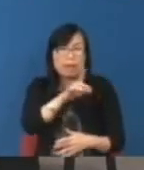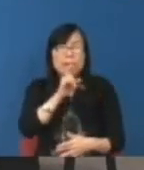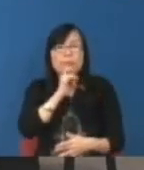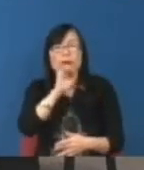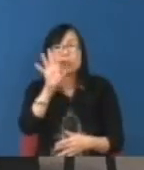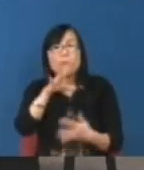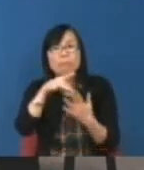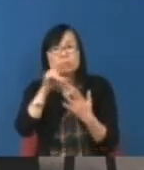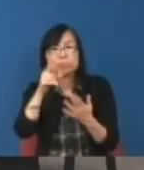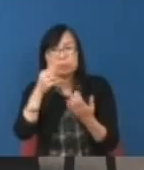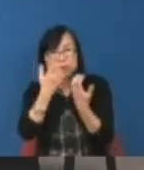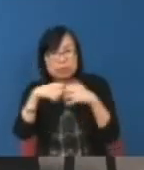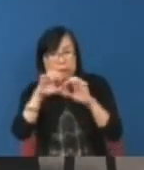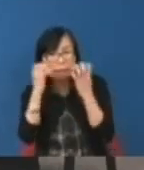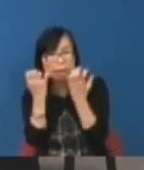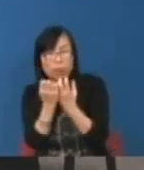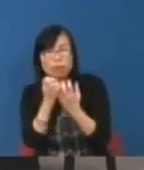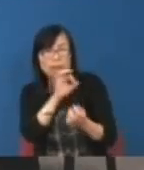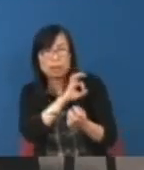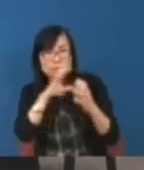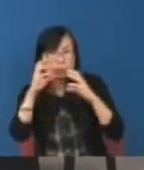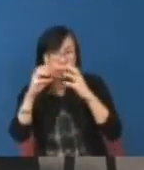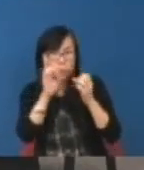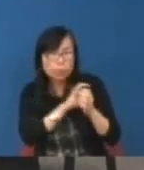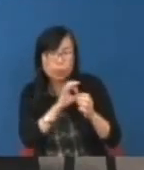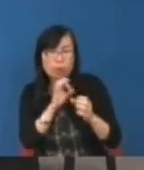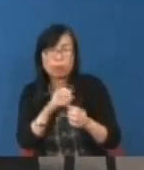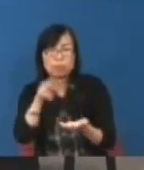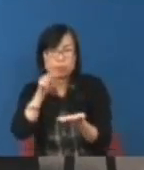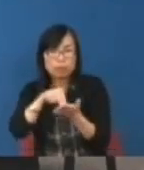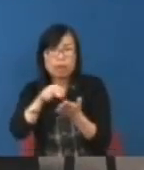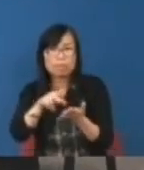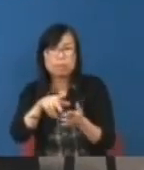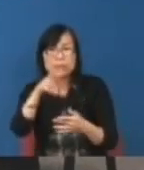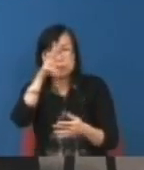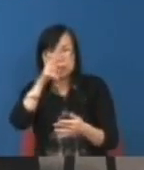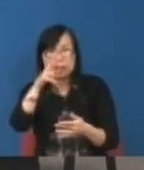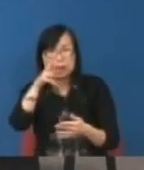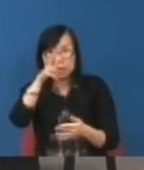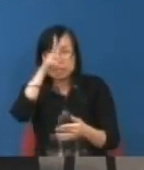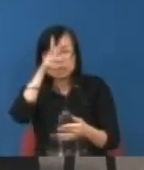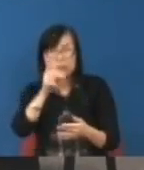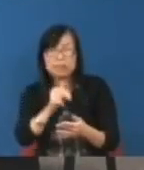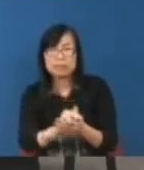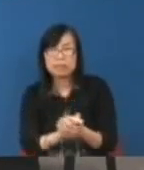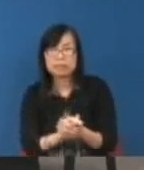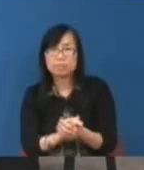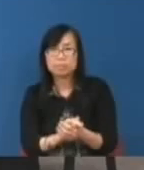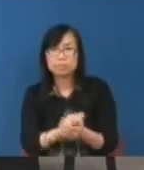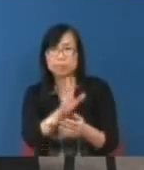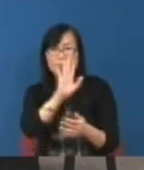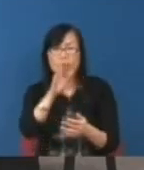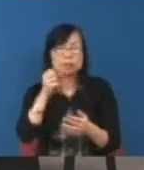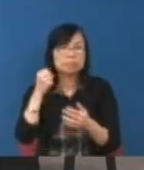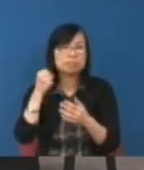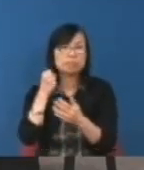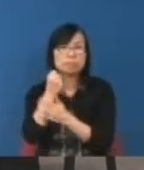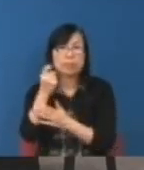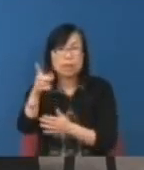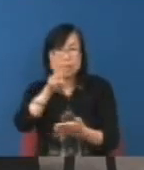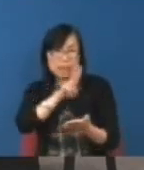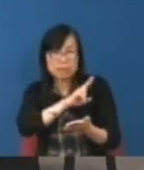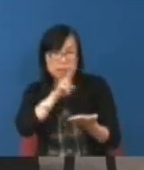而呢個機構咧，呢個議會咧係有獨立嘅財政嘅，市政事務處係唔能夠抗，即係唔能夠抗衡佢嘅，咁啊，即係有獨立